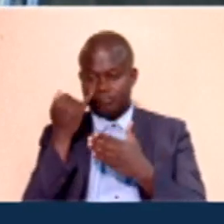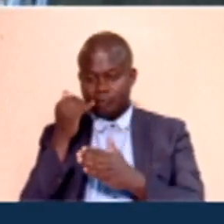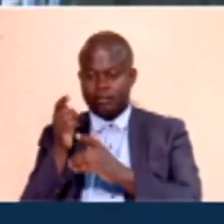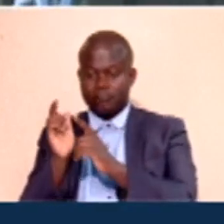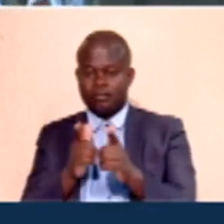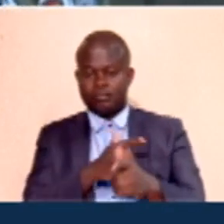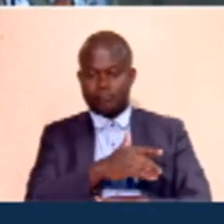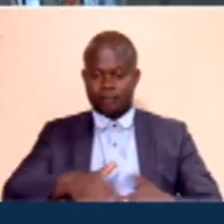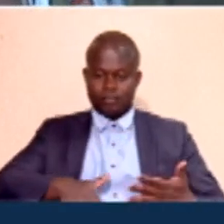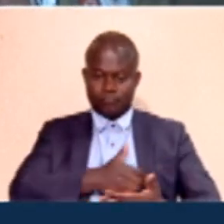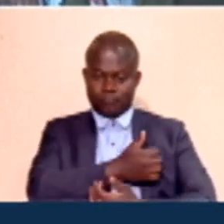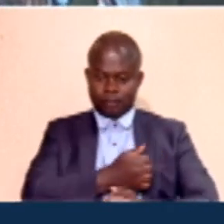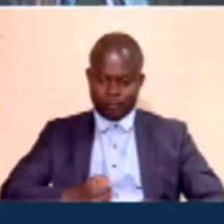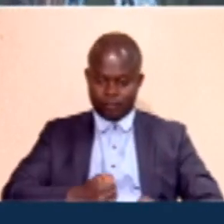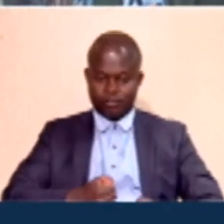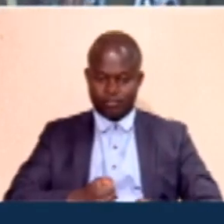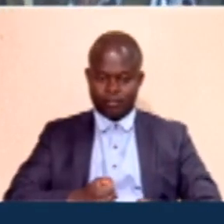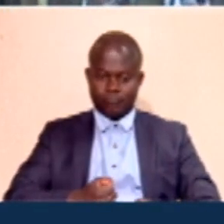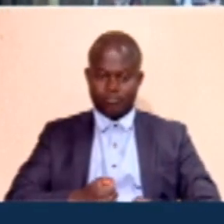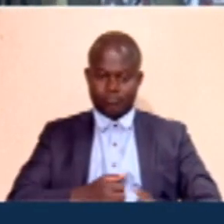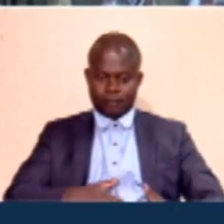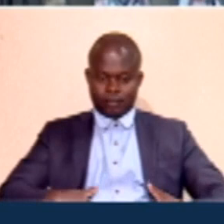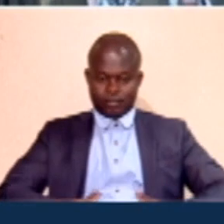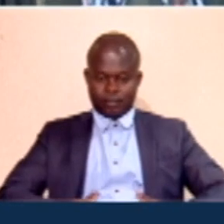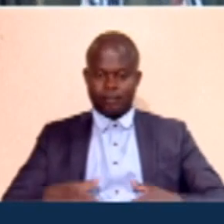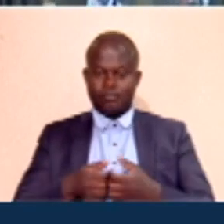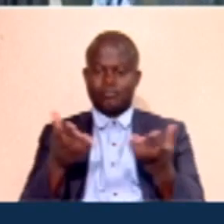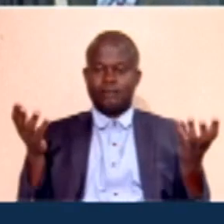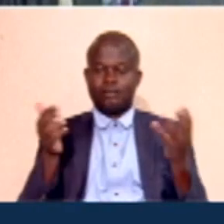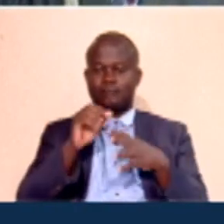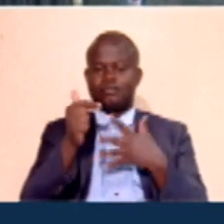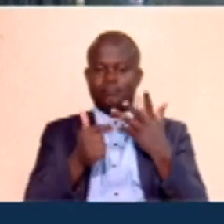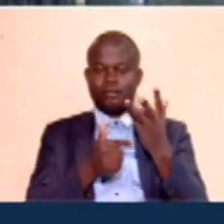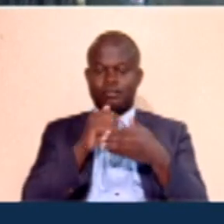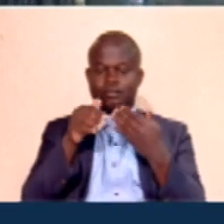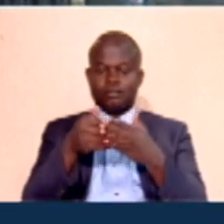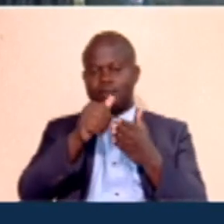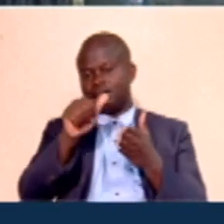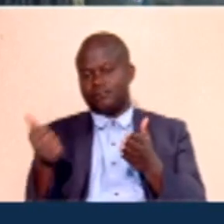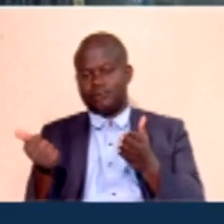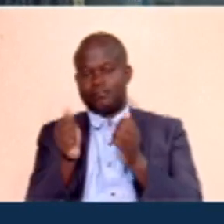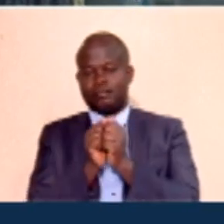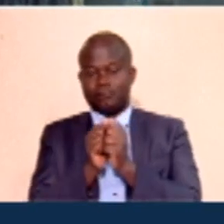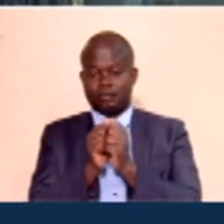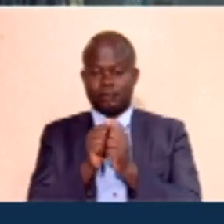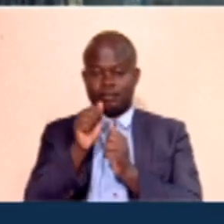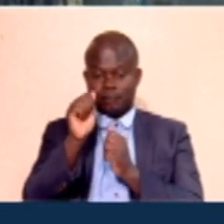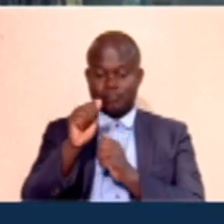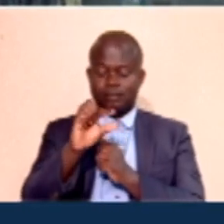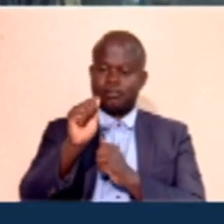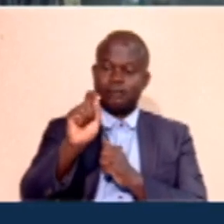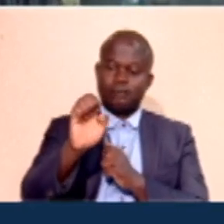nda kabapfundikaga, baragapfundikaga kugira ngo amara yabo atajya hanze cyangwa ibindi bintu n'ahandi hantu babaga barashwe. Rero agatenge ni